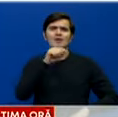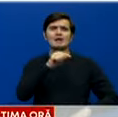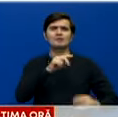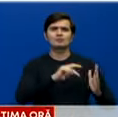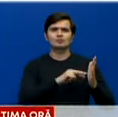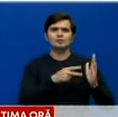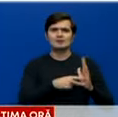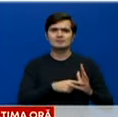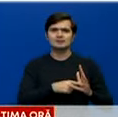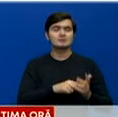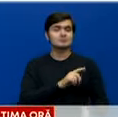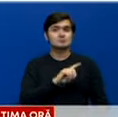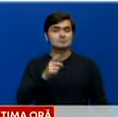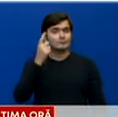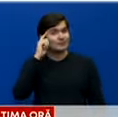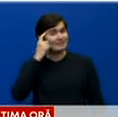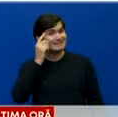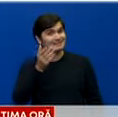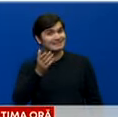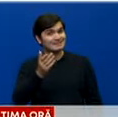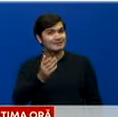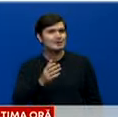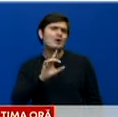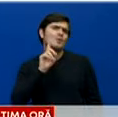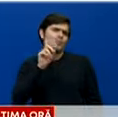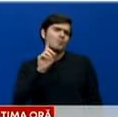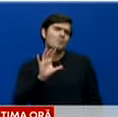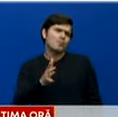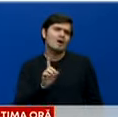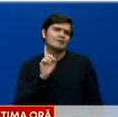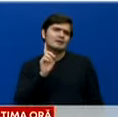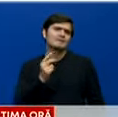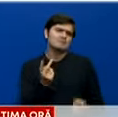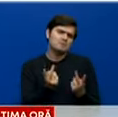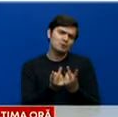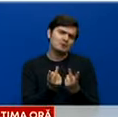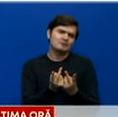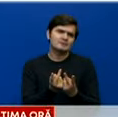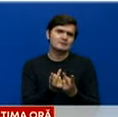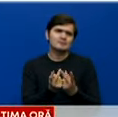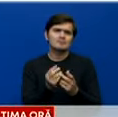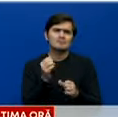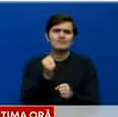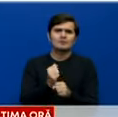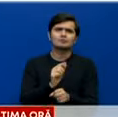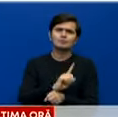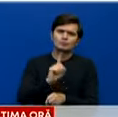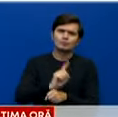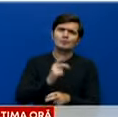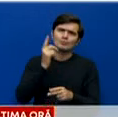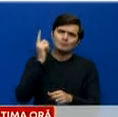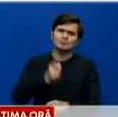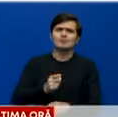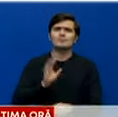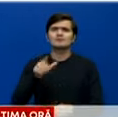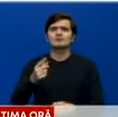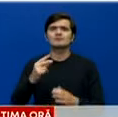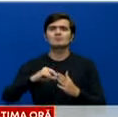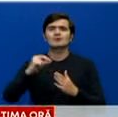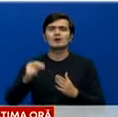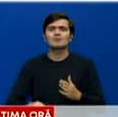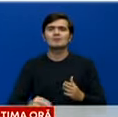nu v-ați gândit că ar fi potrivit să așezați lucrurile așa cum trebuie, să existe un acord la nivel internațional?